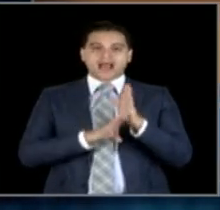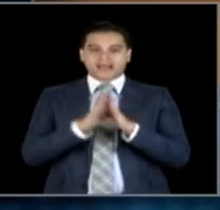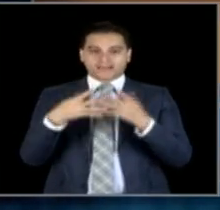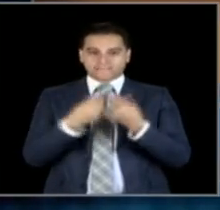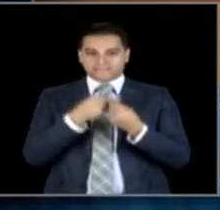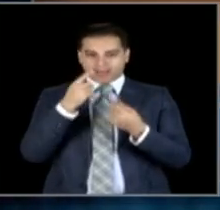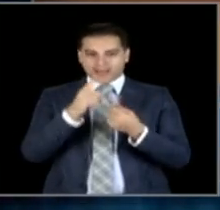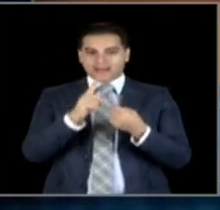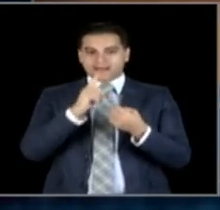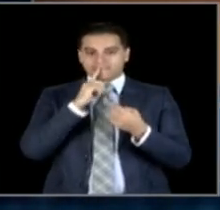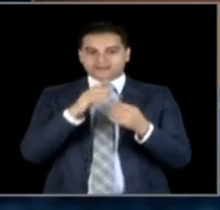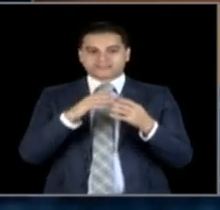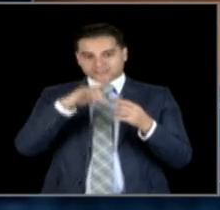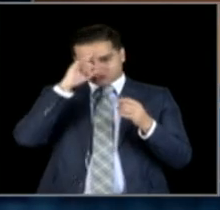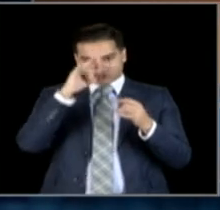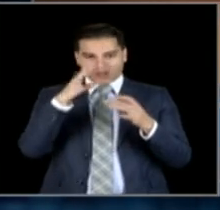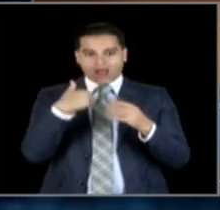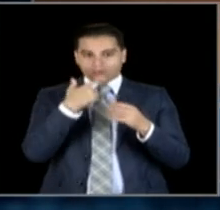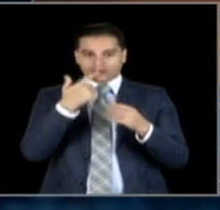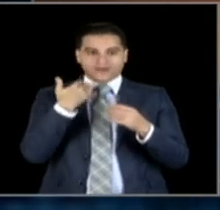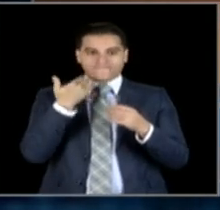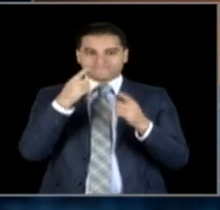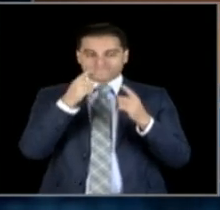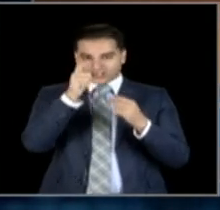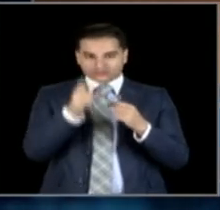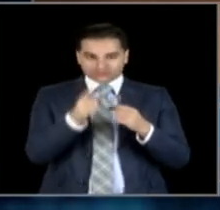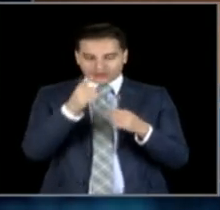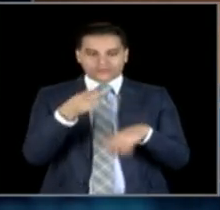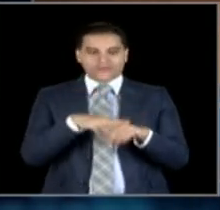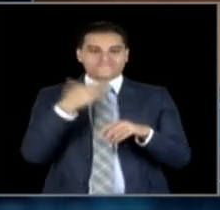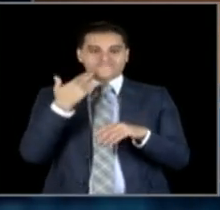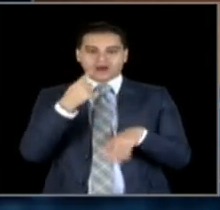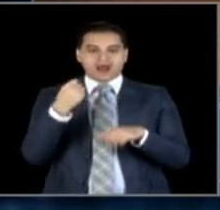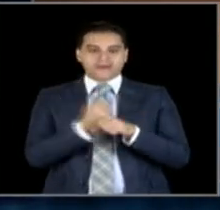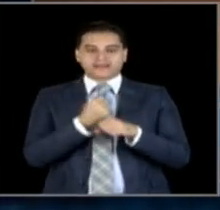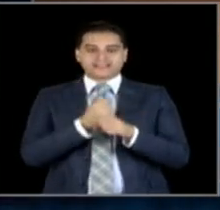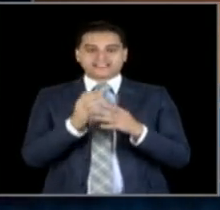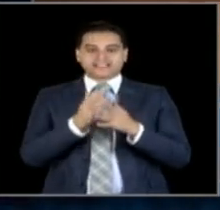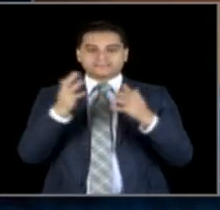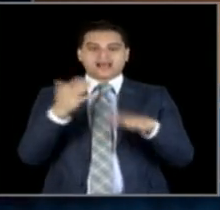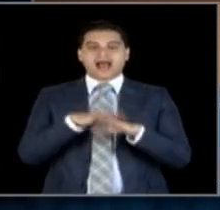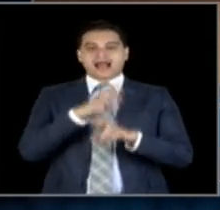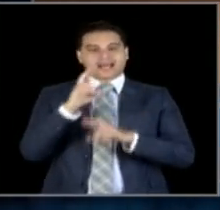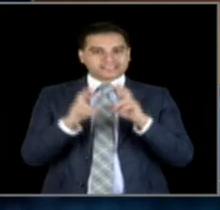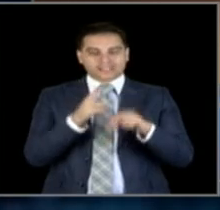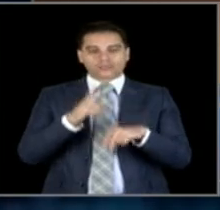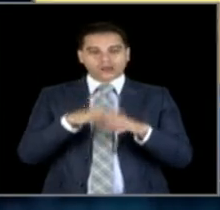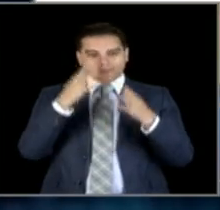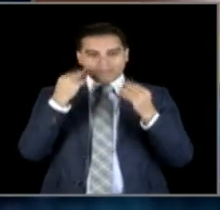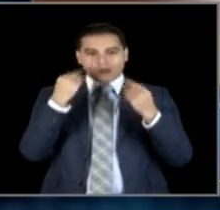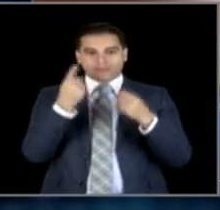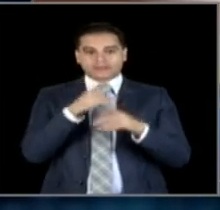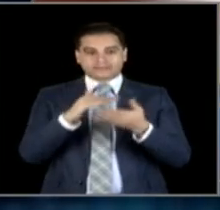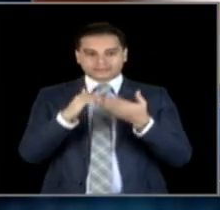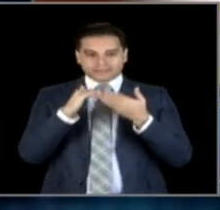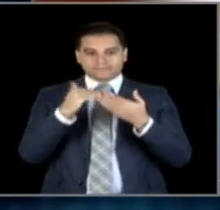معاك كتيم، بس انا عايز اقول لك ان انا فخور جدا بيك، فخور بكل اللي انت عملته عشاننا، فخور بكل الاسئله وكل المعلومات اللي كنت بتساعدنا بيها.